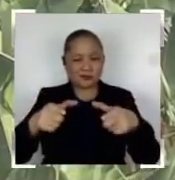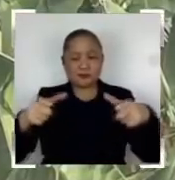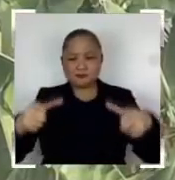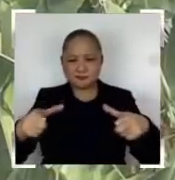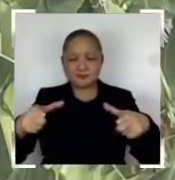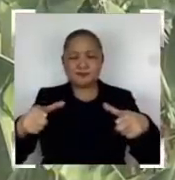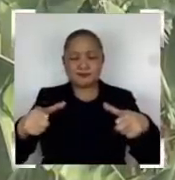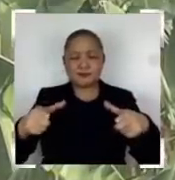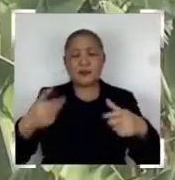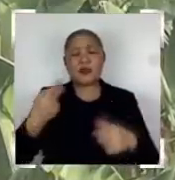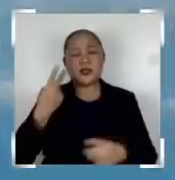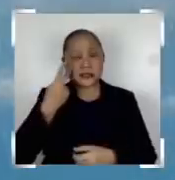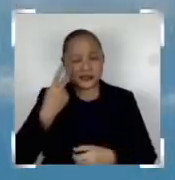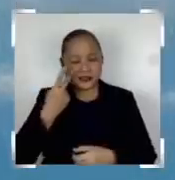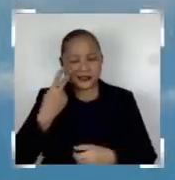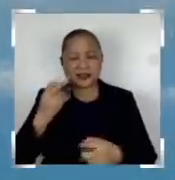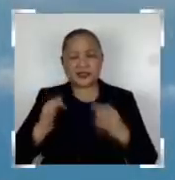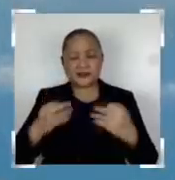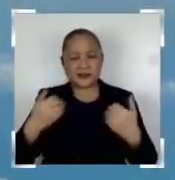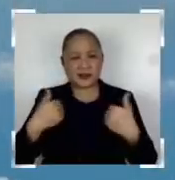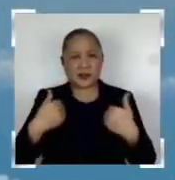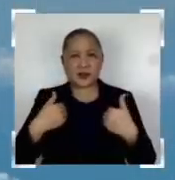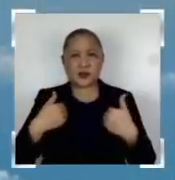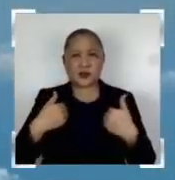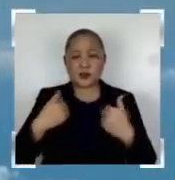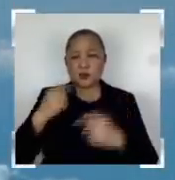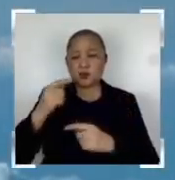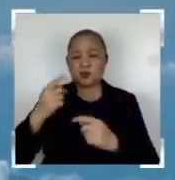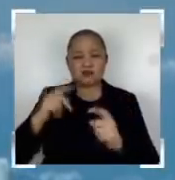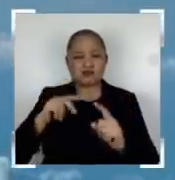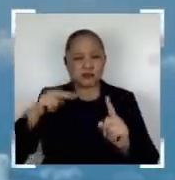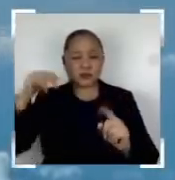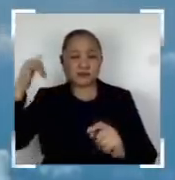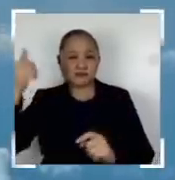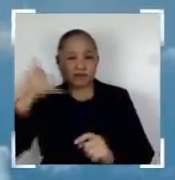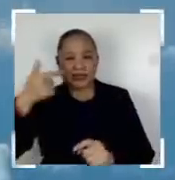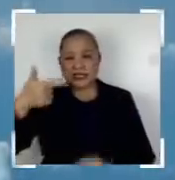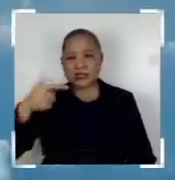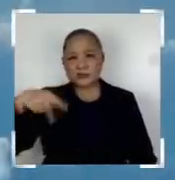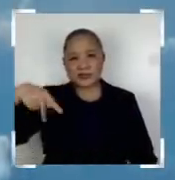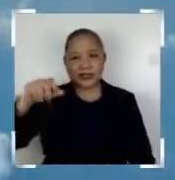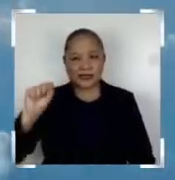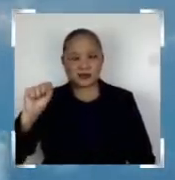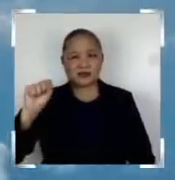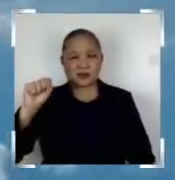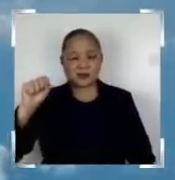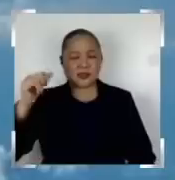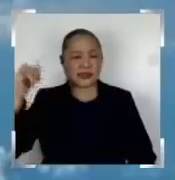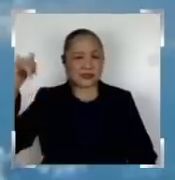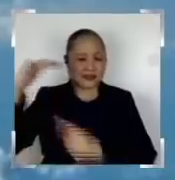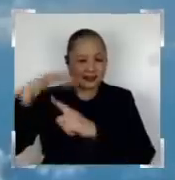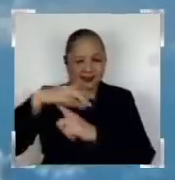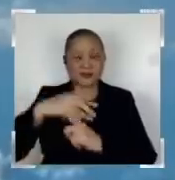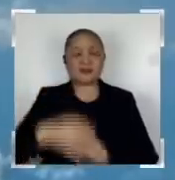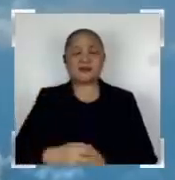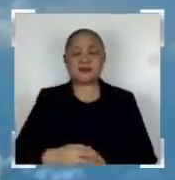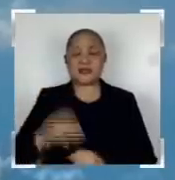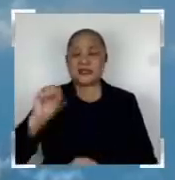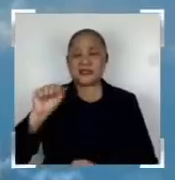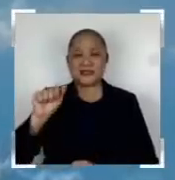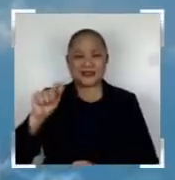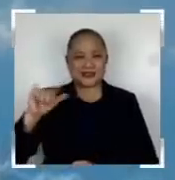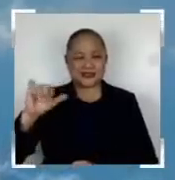ng Global Positioning System o GPS at saka yung satellite survey.